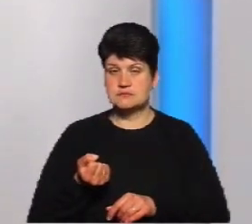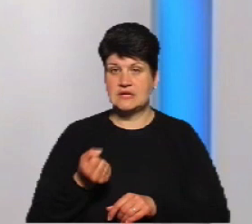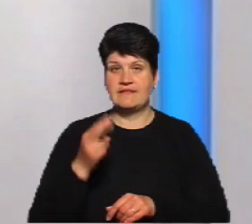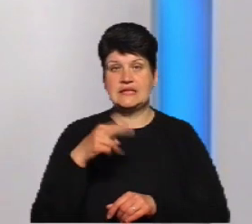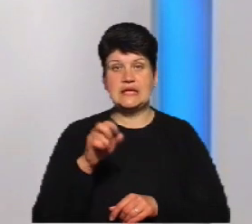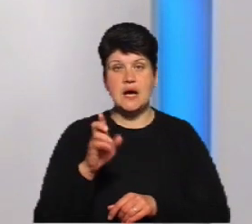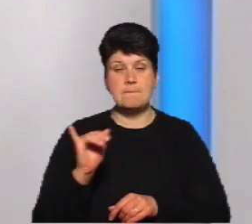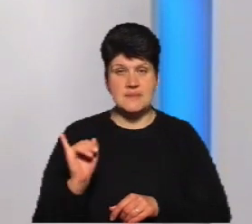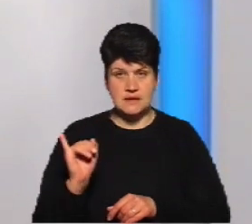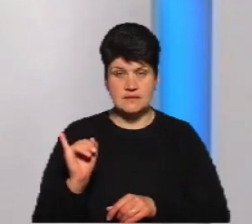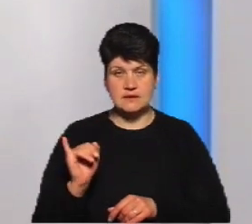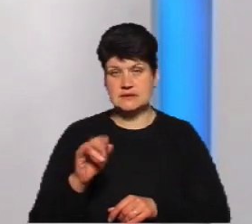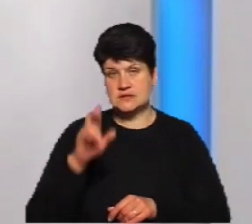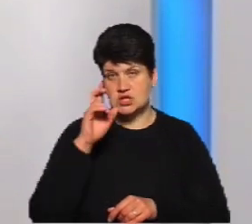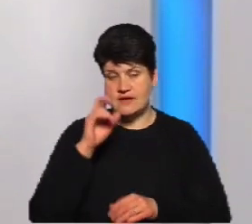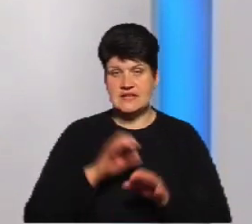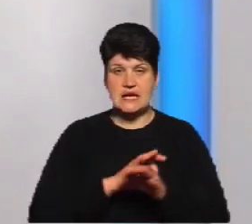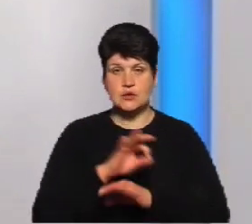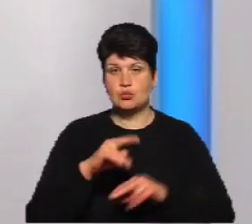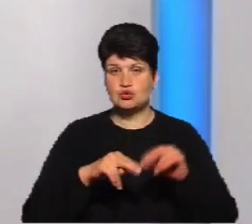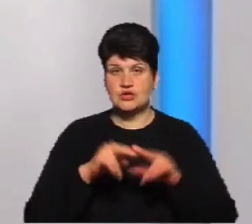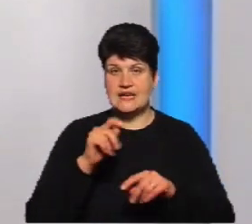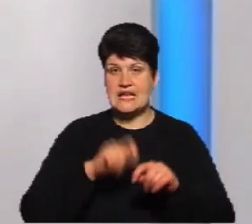Державної архітектурної будівельної інспекції,